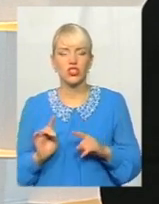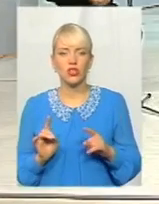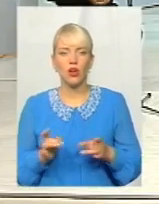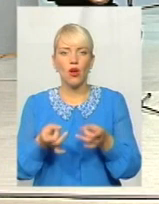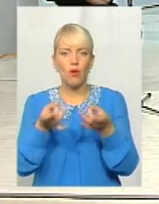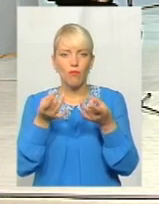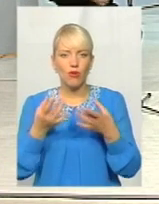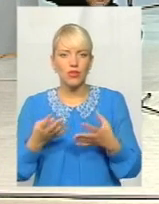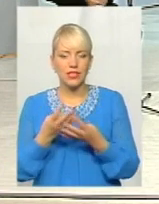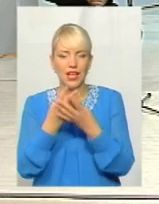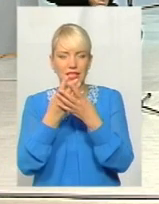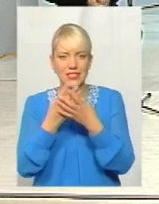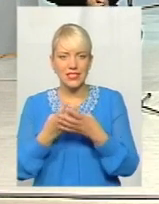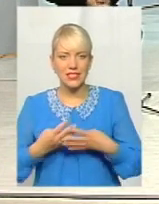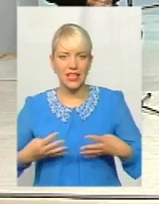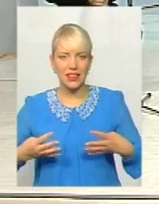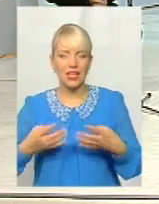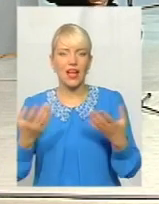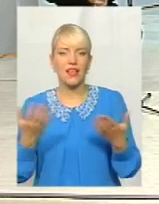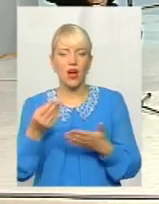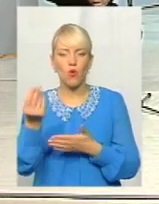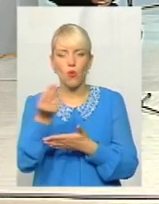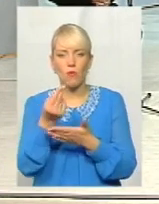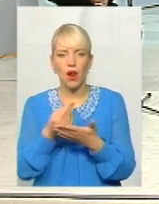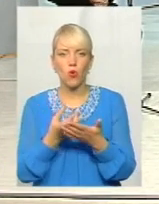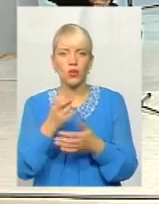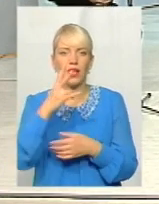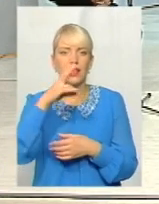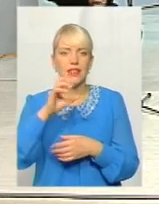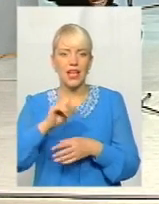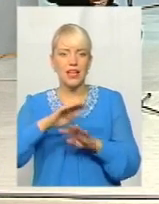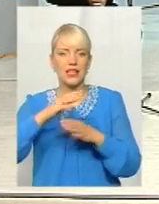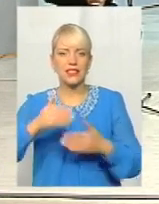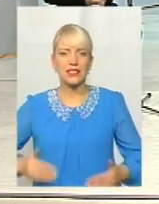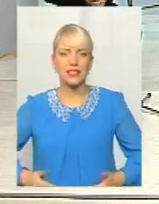проста сітка, яку малюють на стінах, яку малювали на